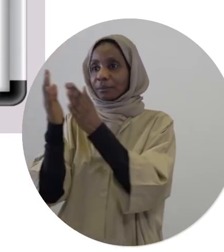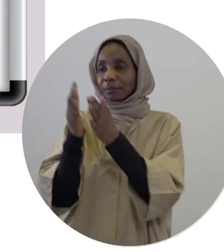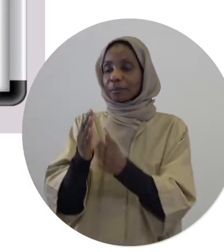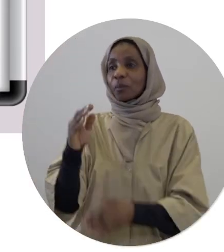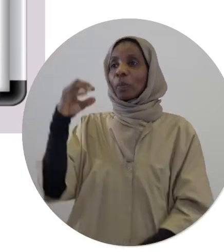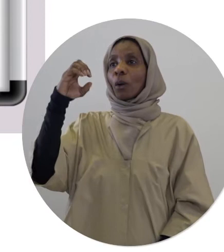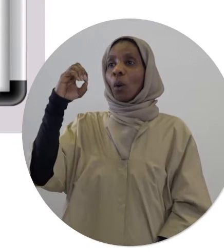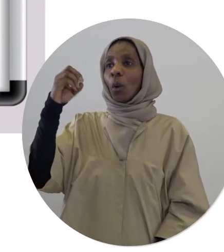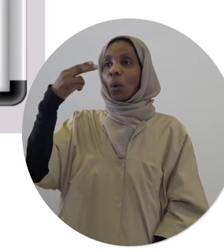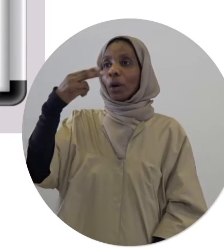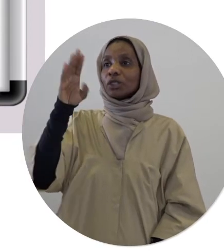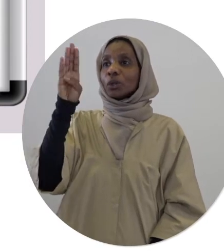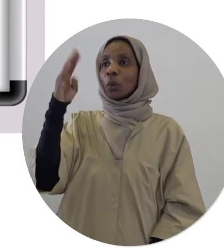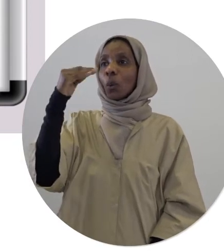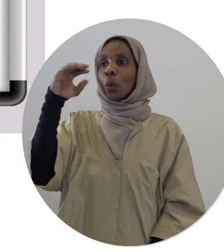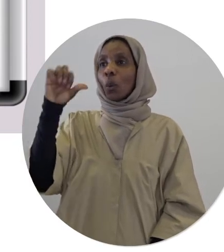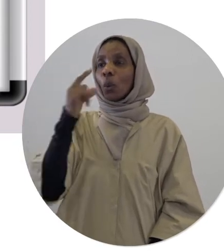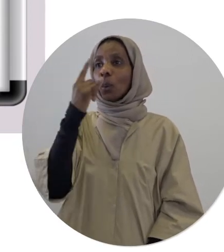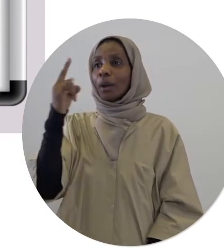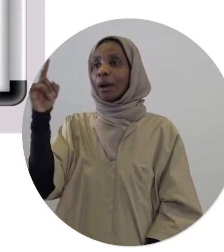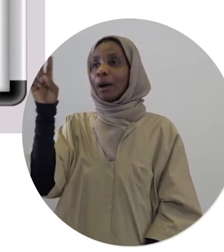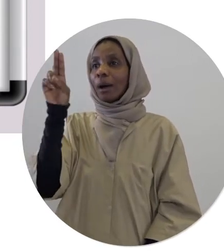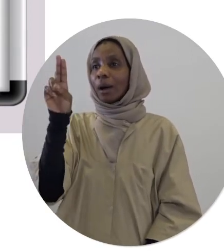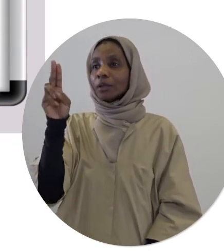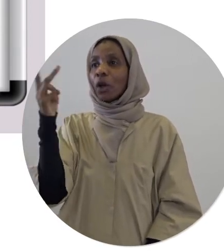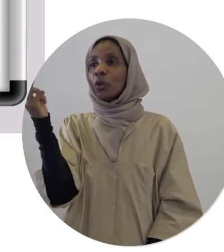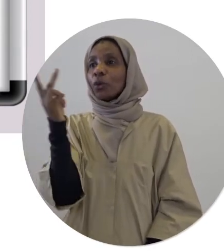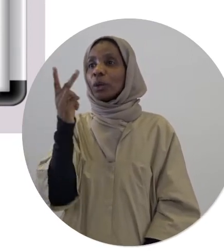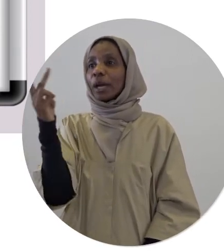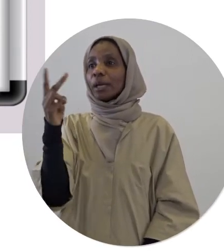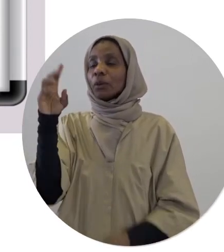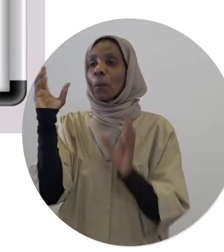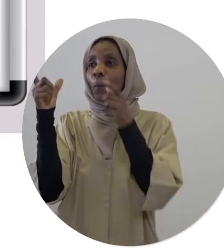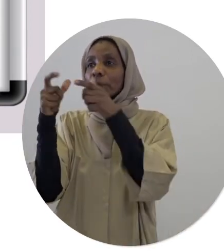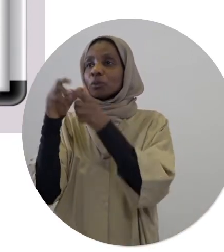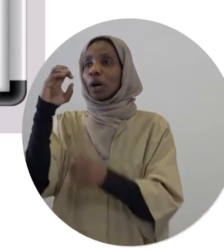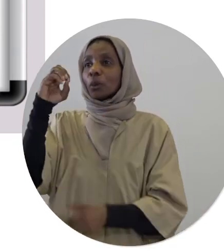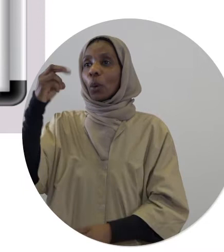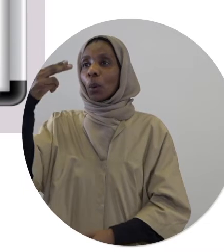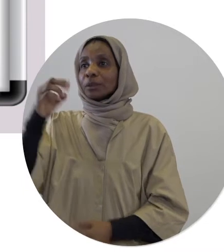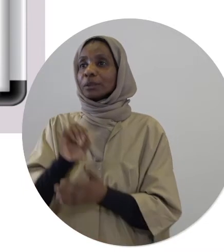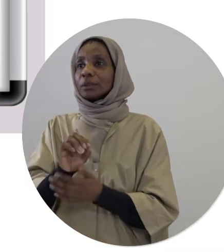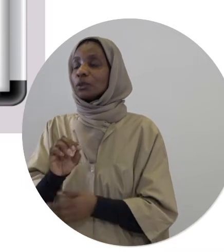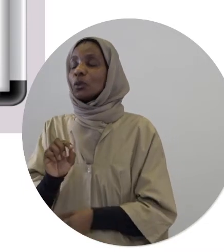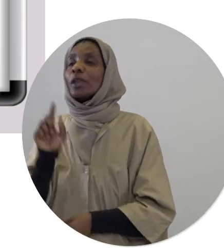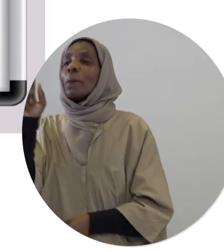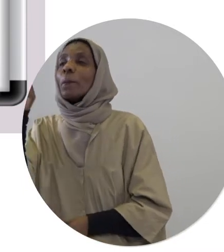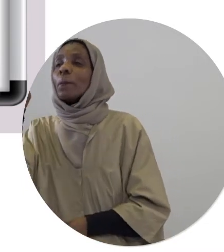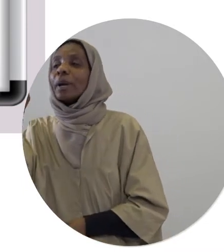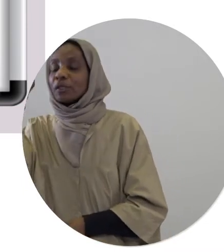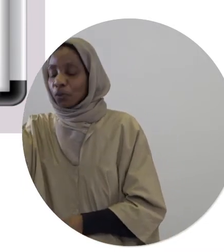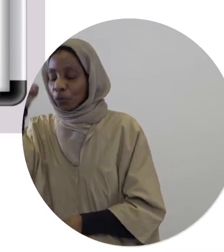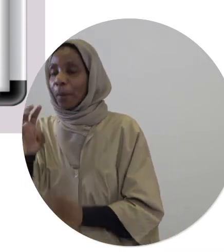نأتي إلى الكحولات ثنائية الهيدروكسيل. ما هي الكحولات ثنائية الهيدروكسيل؟ هي كحولات تتميز